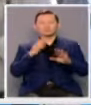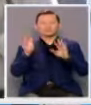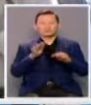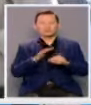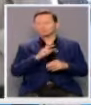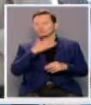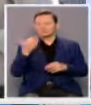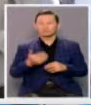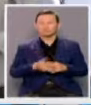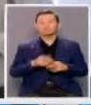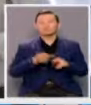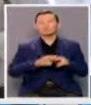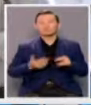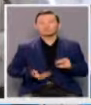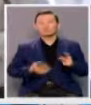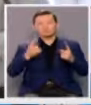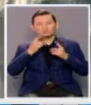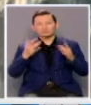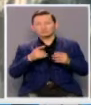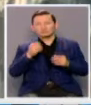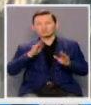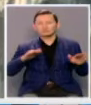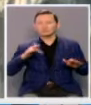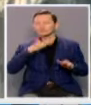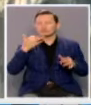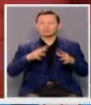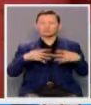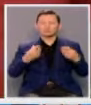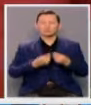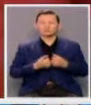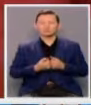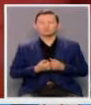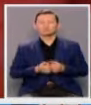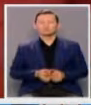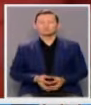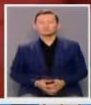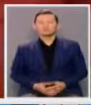меньше. Основная масса жителей этого дома многодетные семьи.